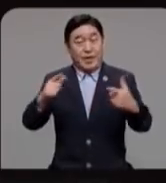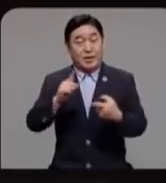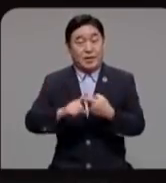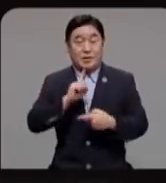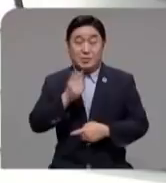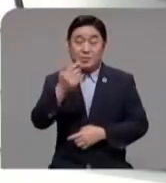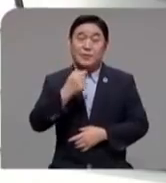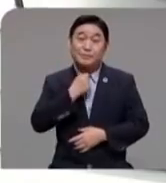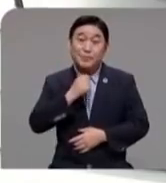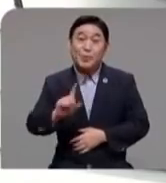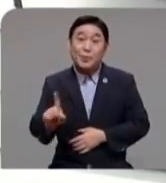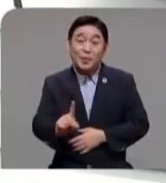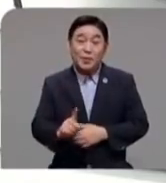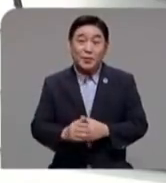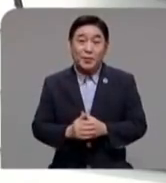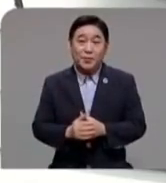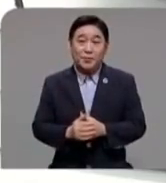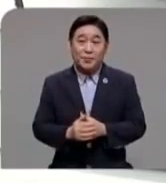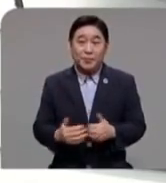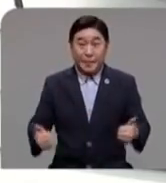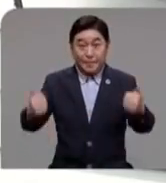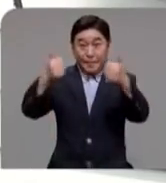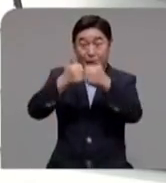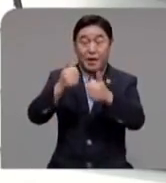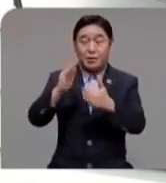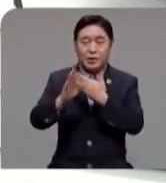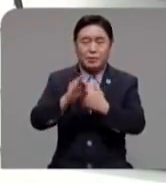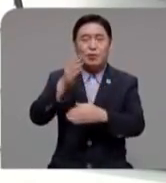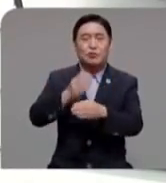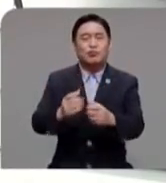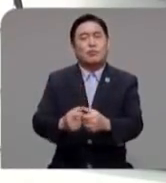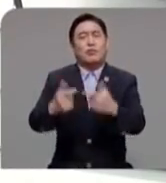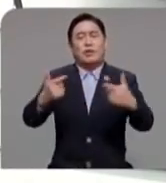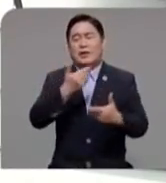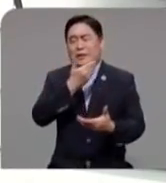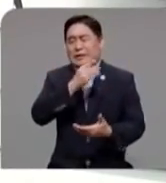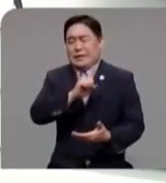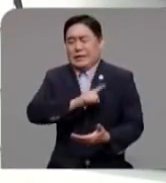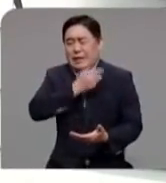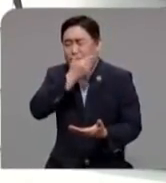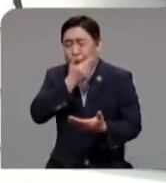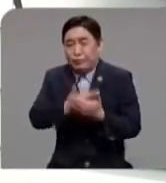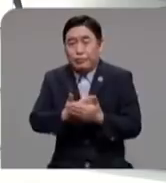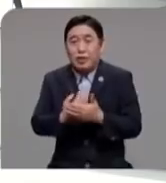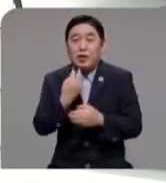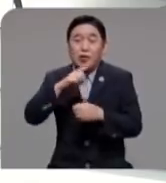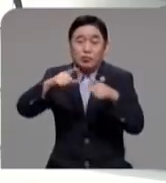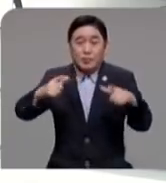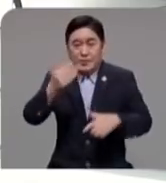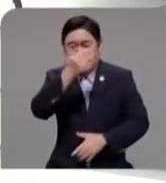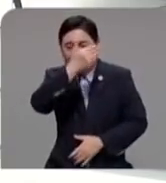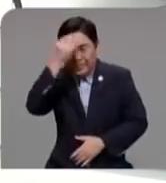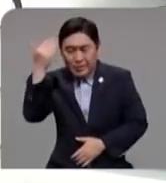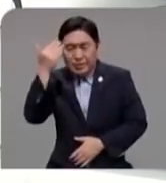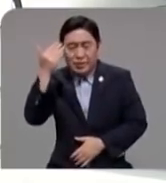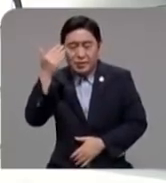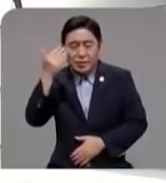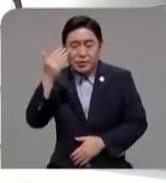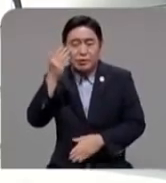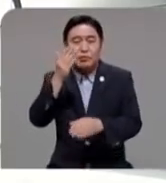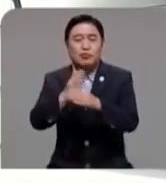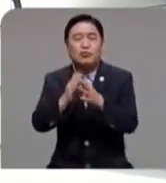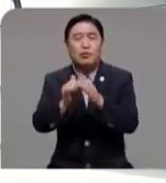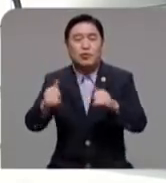싶은 건 이런 겁니다. 본선에 가면 중도 확장성이 제일 중요하고 수도권 중도층, 청년층